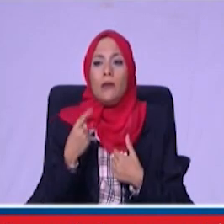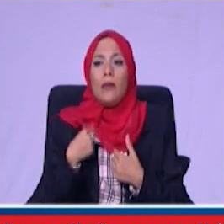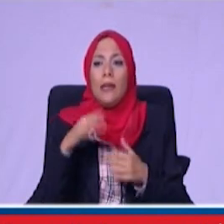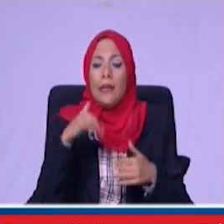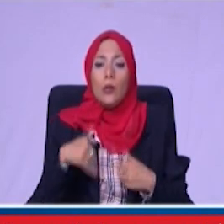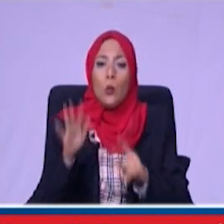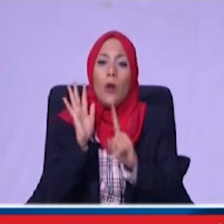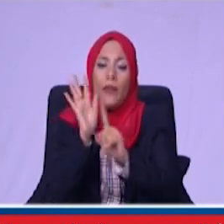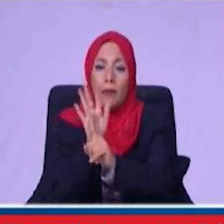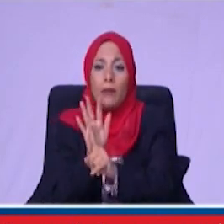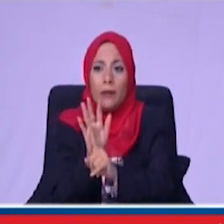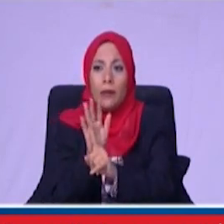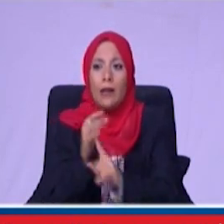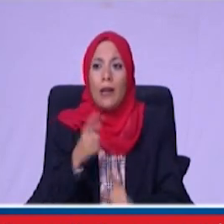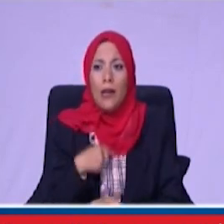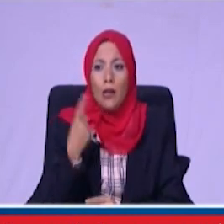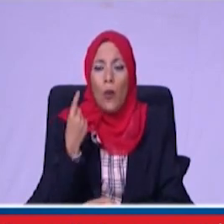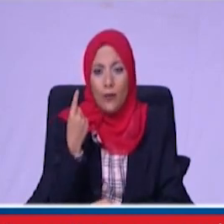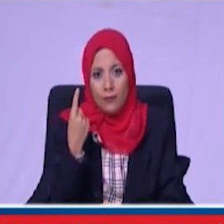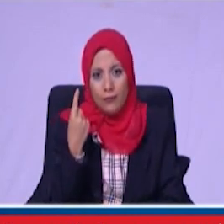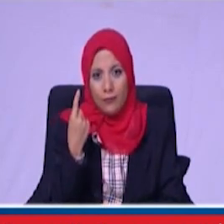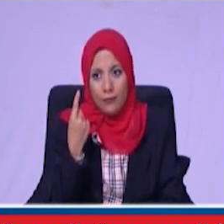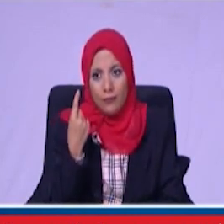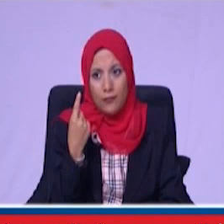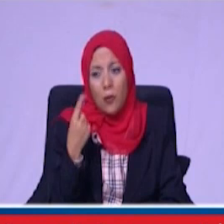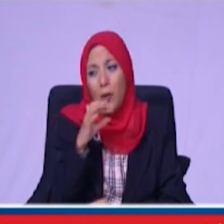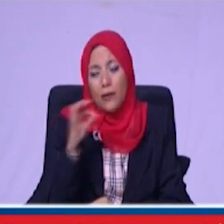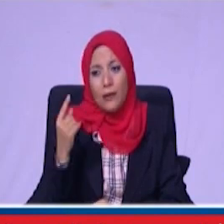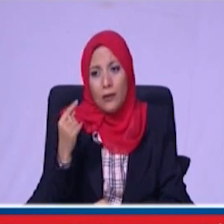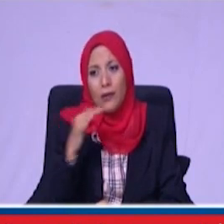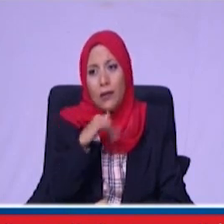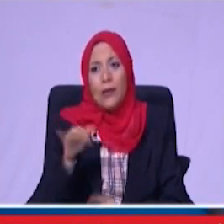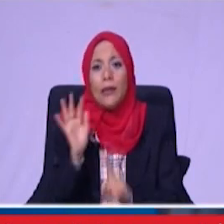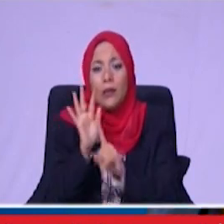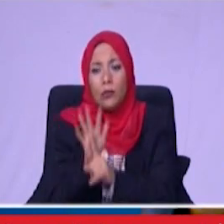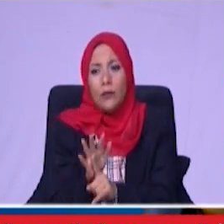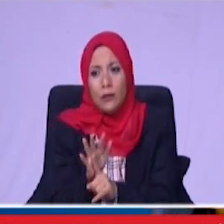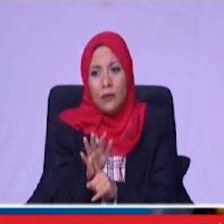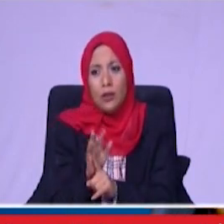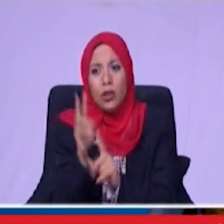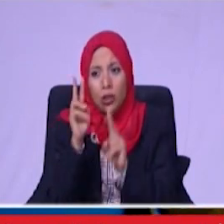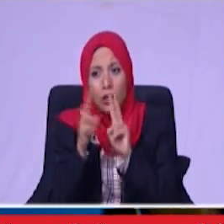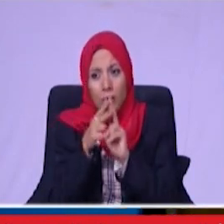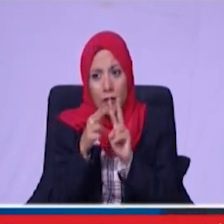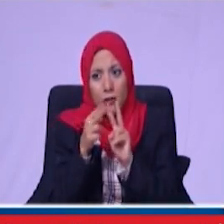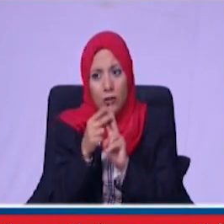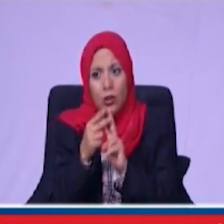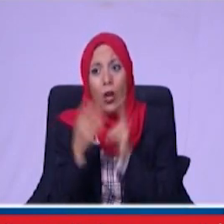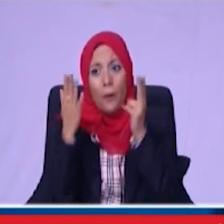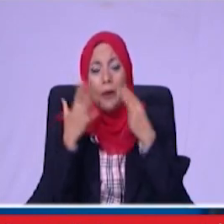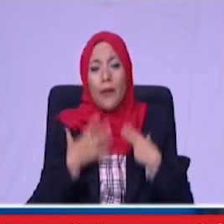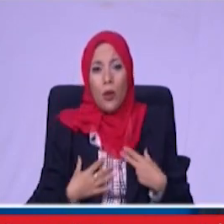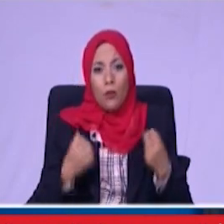جيت وقفت جنبي انا لوحدي فرد معاليك وقفت جنبي بقينا ايه شافع الله يبارك في عمرك